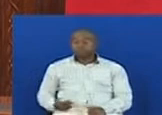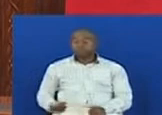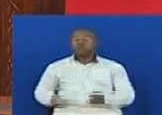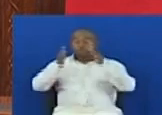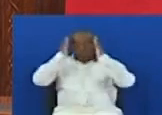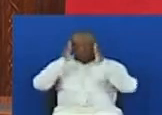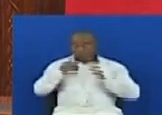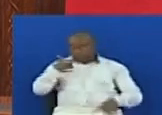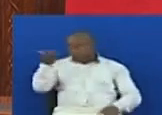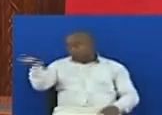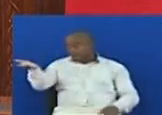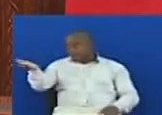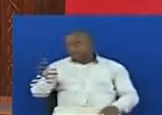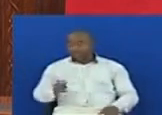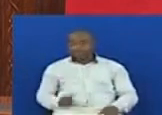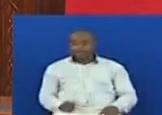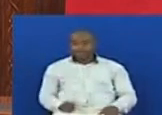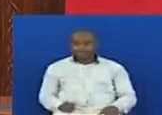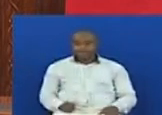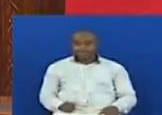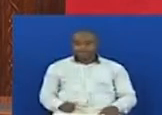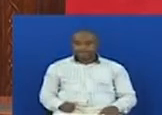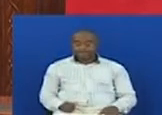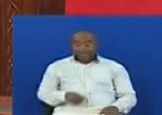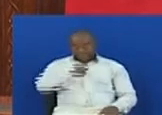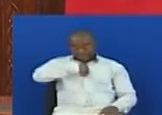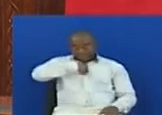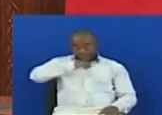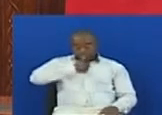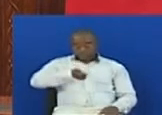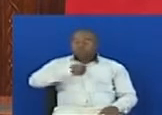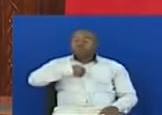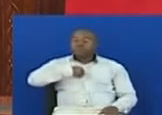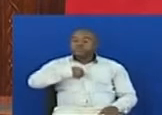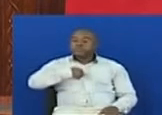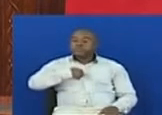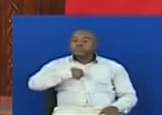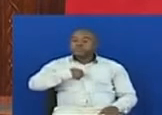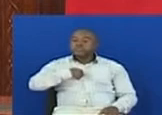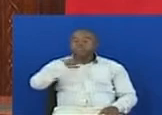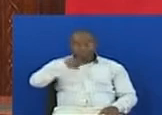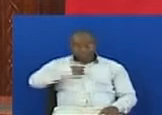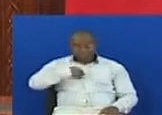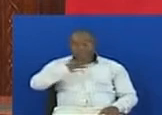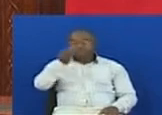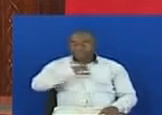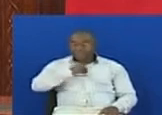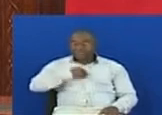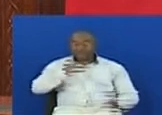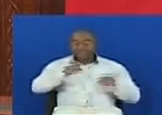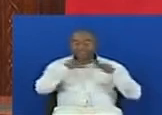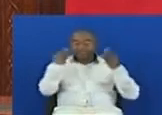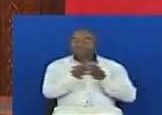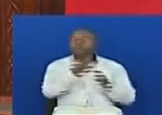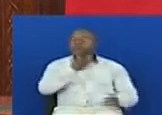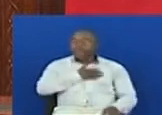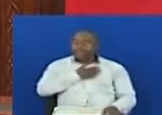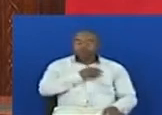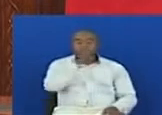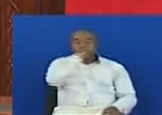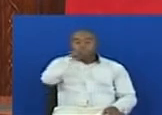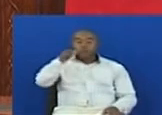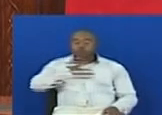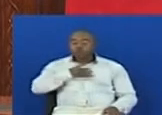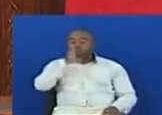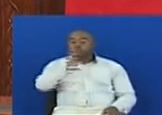Mheshimiwa Speaker, mimi kama Riziki nasema mimi mwenyewe binafsi na familia yangu na wananchi wangu kutoka mkoa